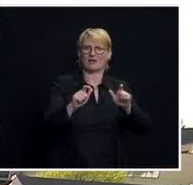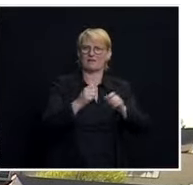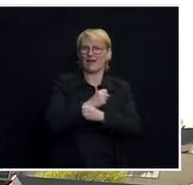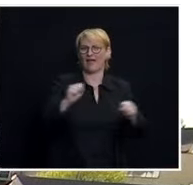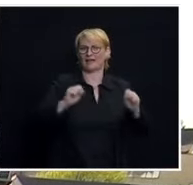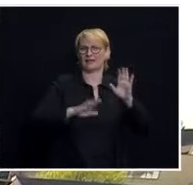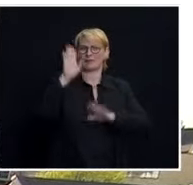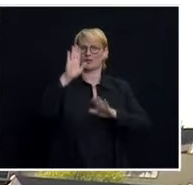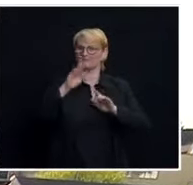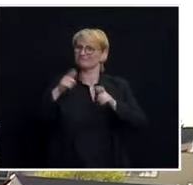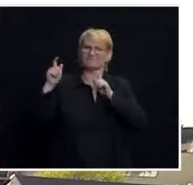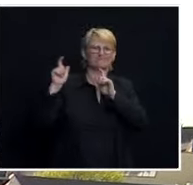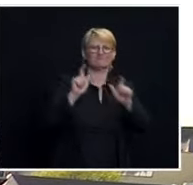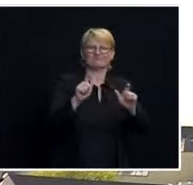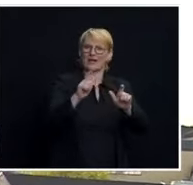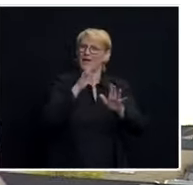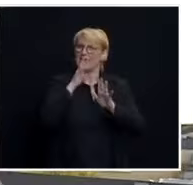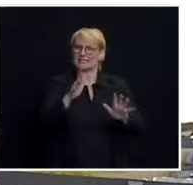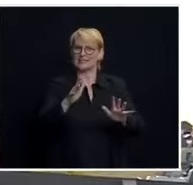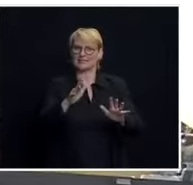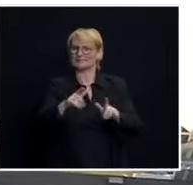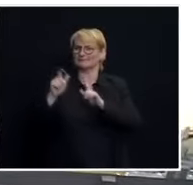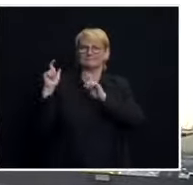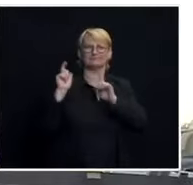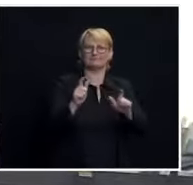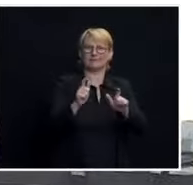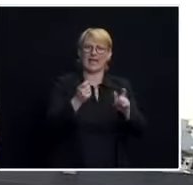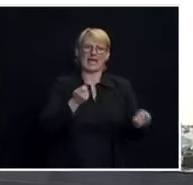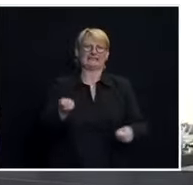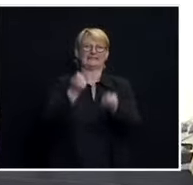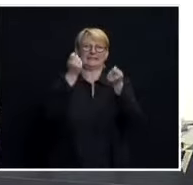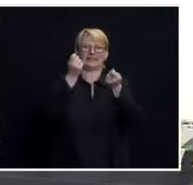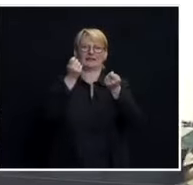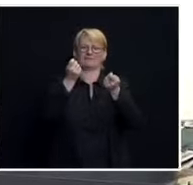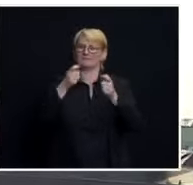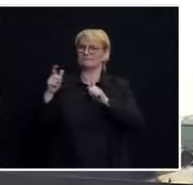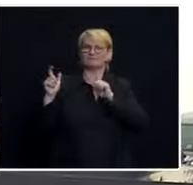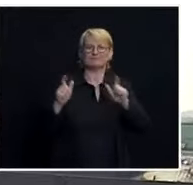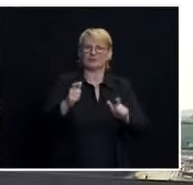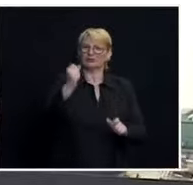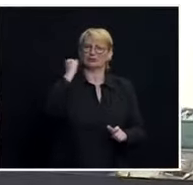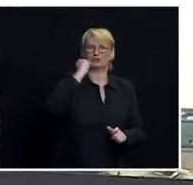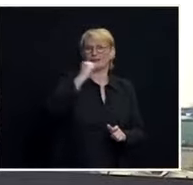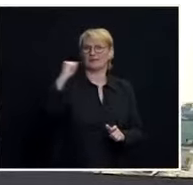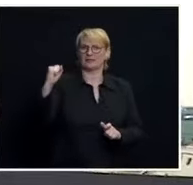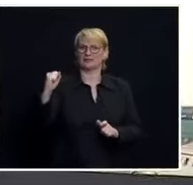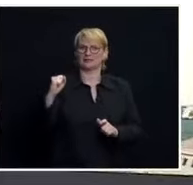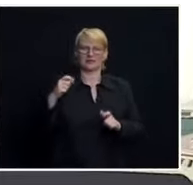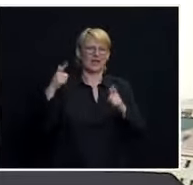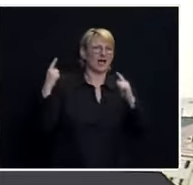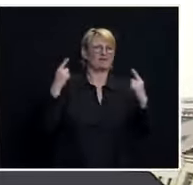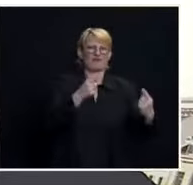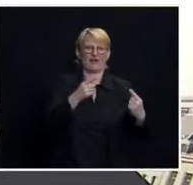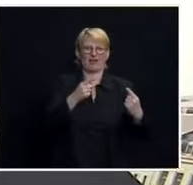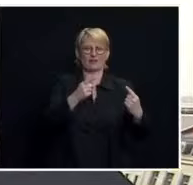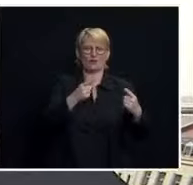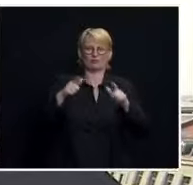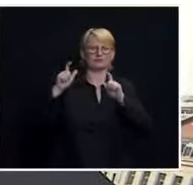Hass und gegen Hetze, gegen Stigmatisierung, Anfeindung und Ausgrenzung und gegen